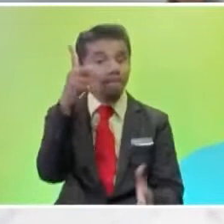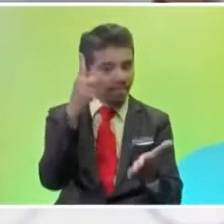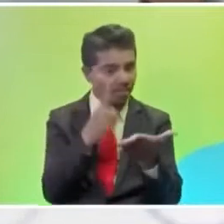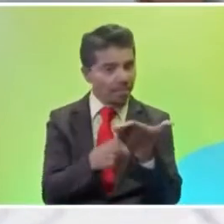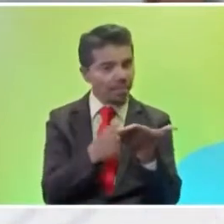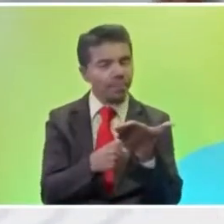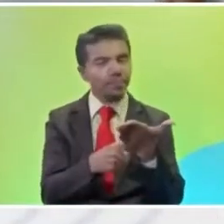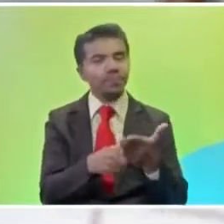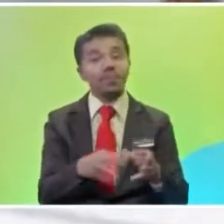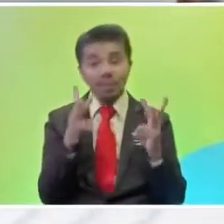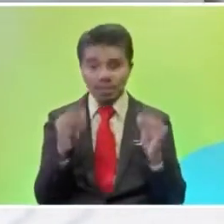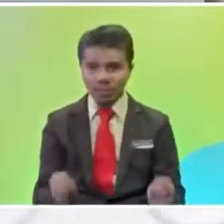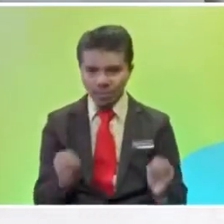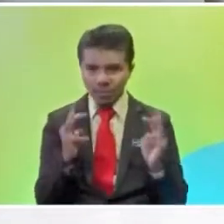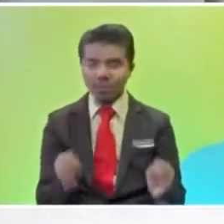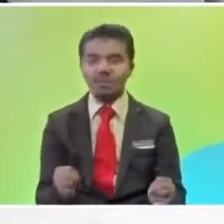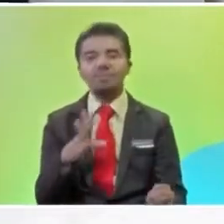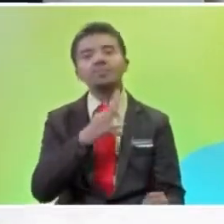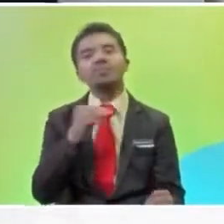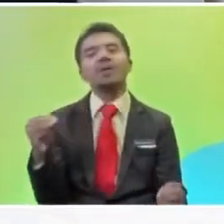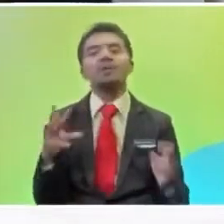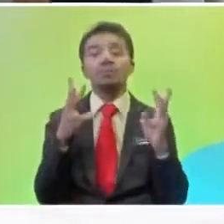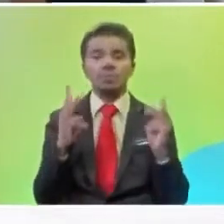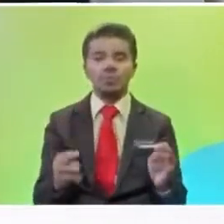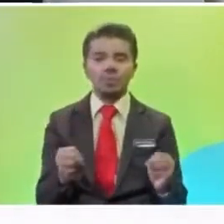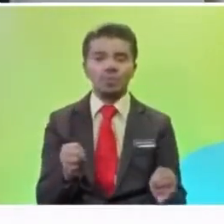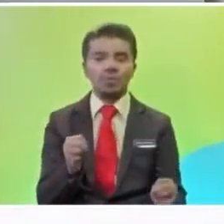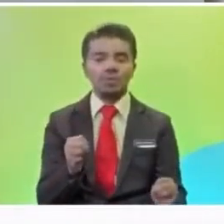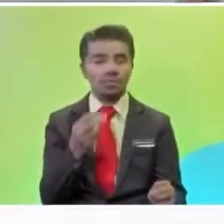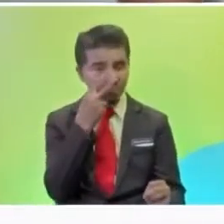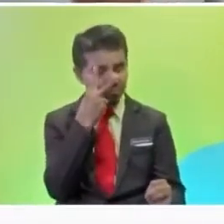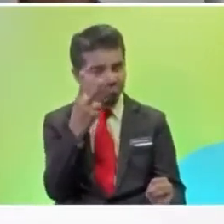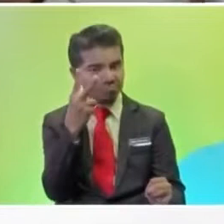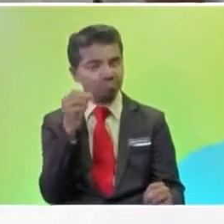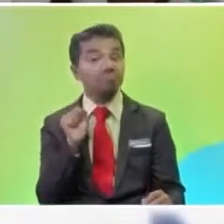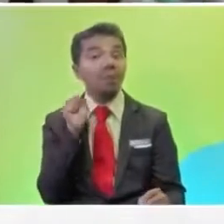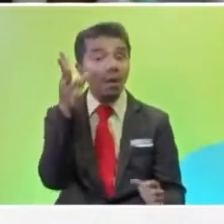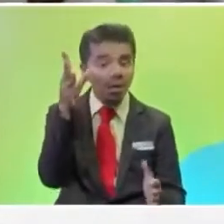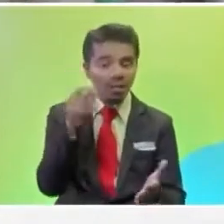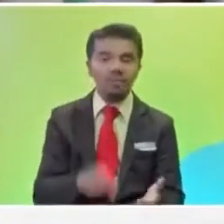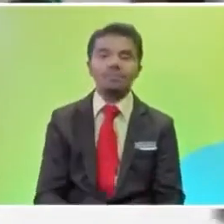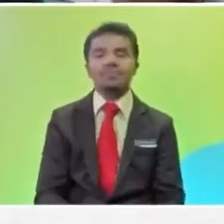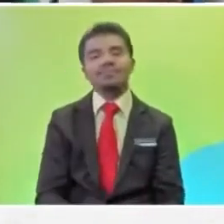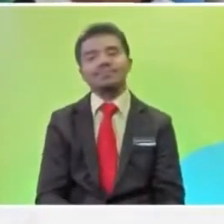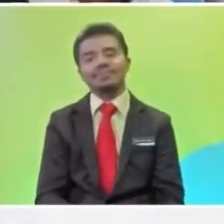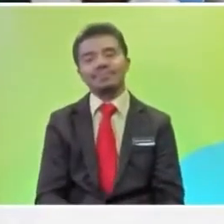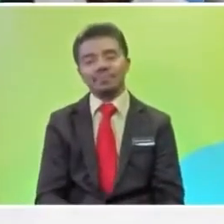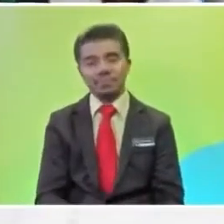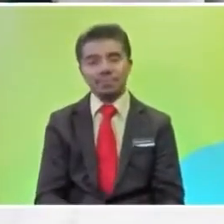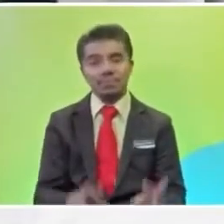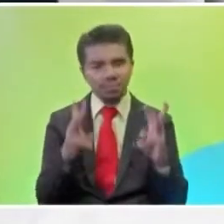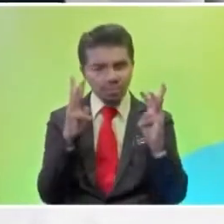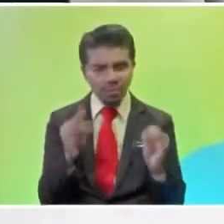dan murid mendengar serta memberikan respon secara lisan dari sudut ini bagaimana murid tersebut